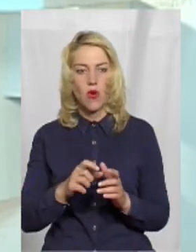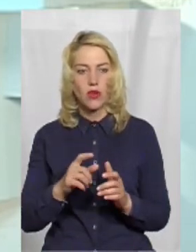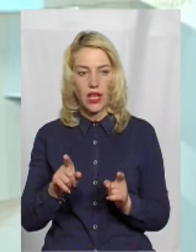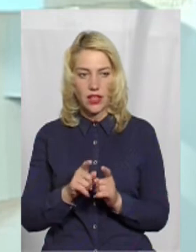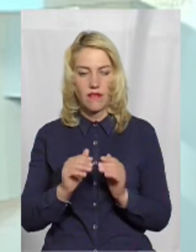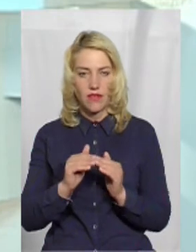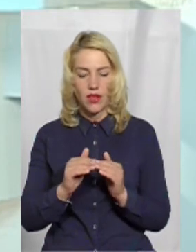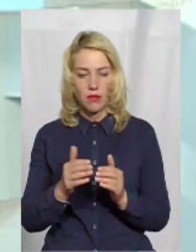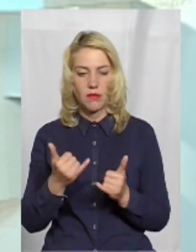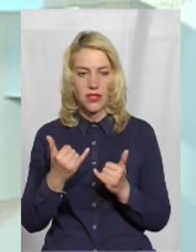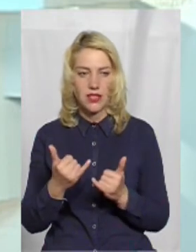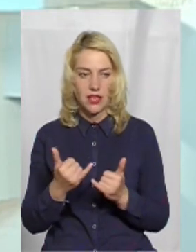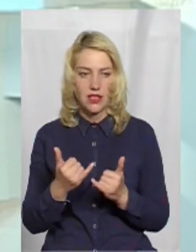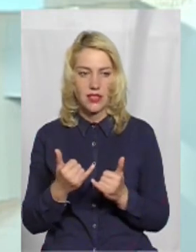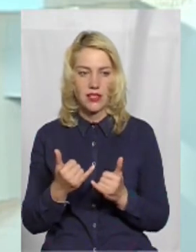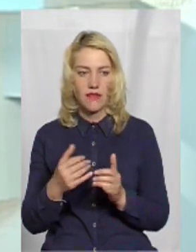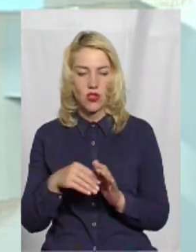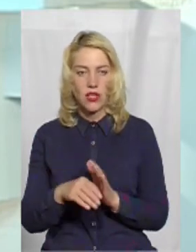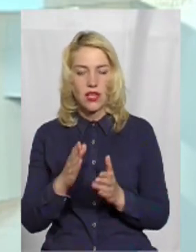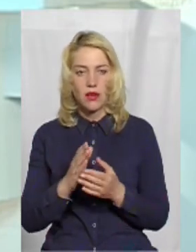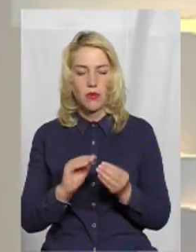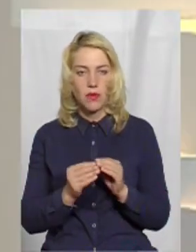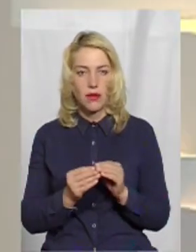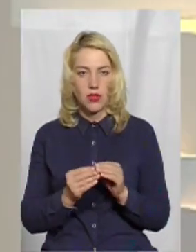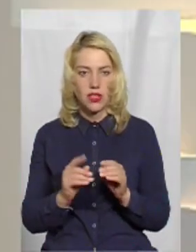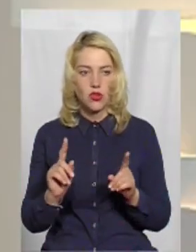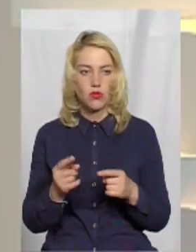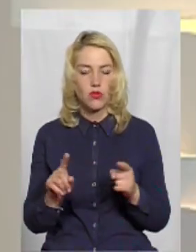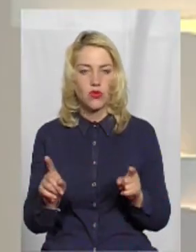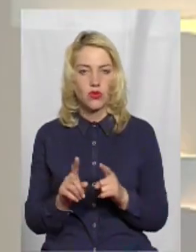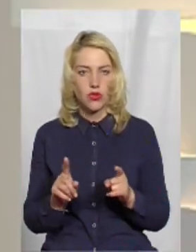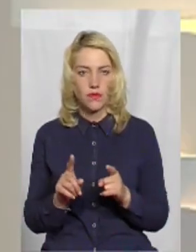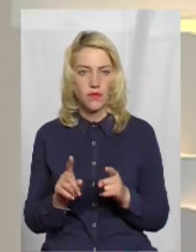ферми зараз наносимо, насправді є проблематично, тому що